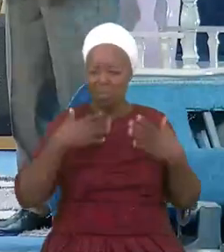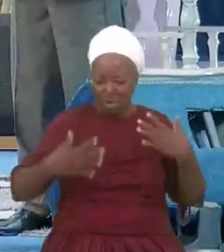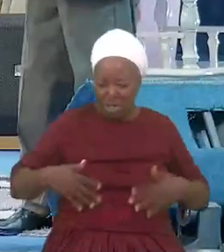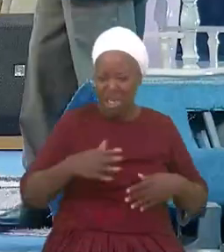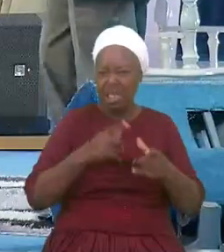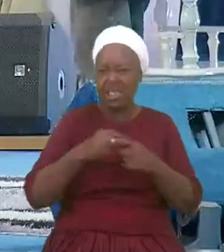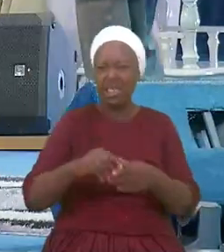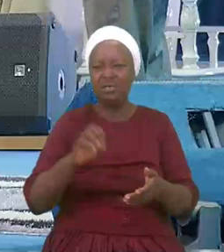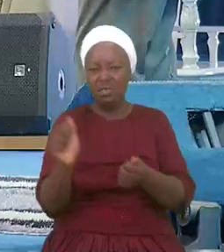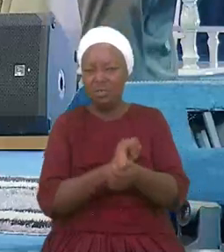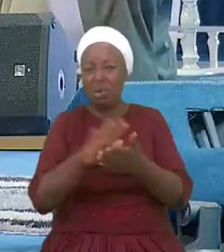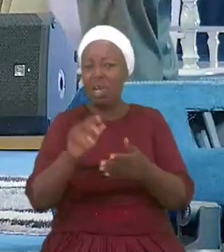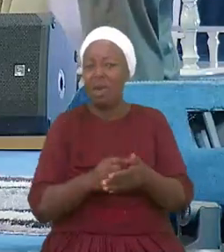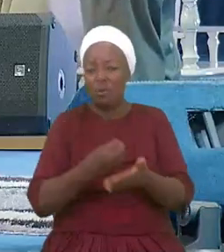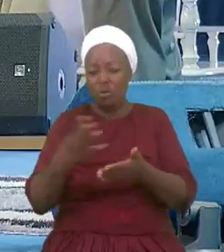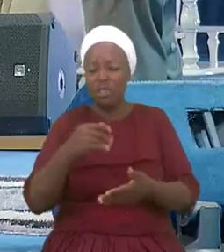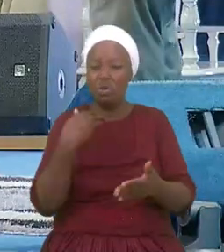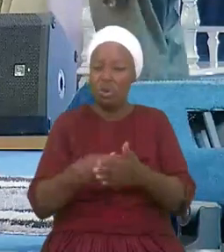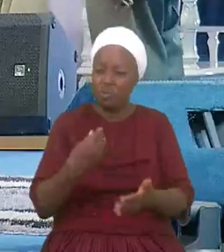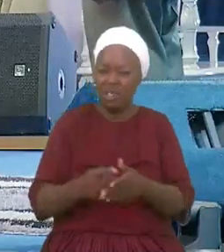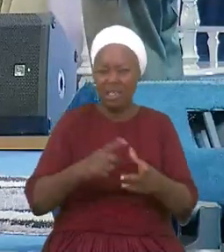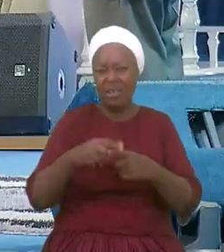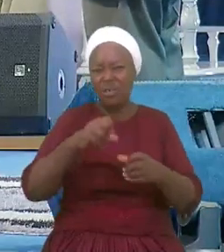ou quelque chose qui